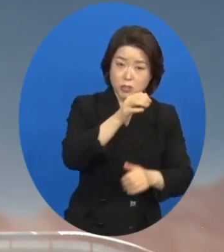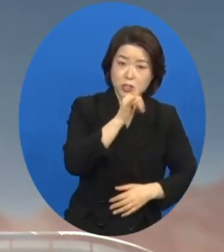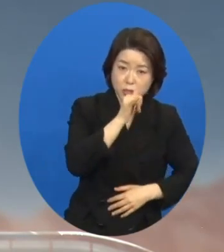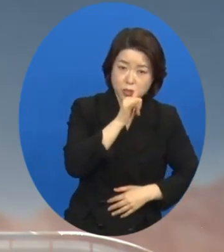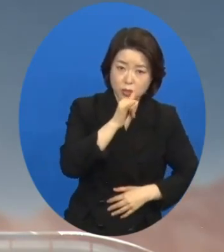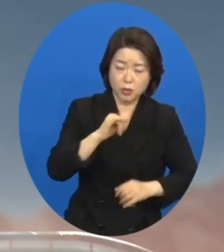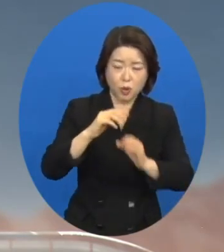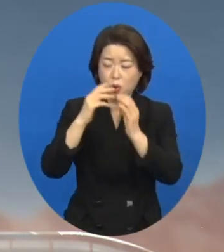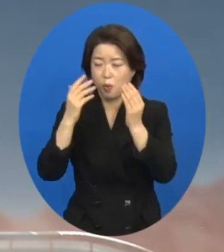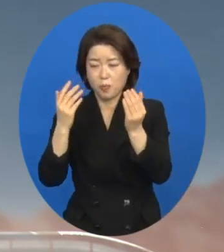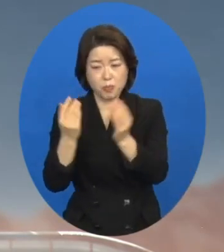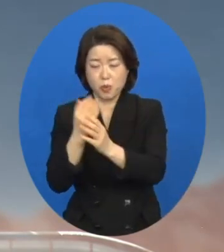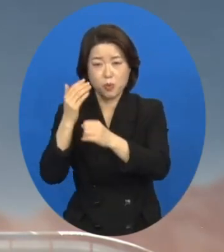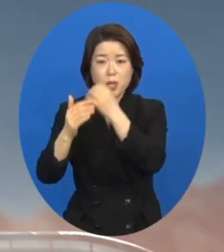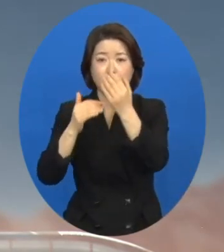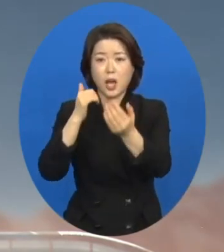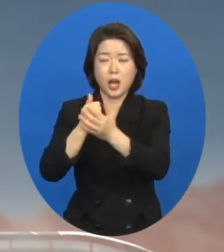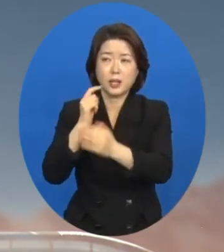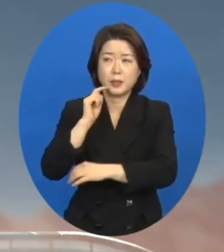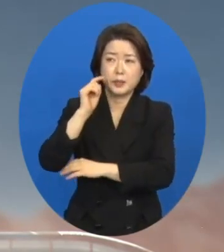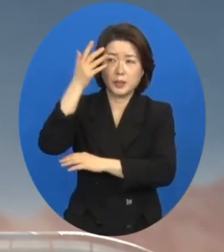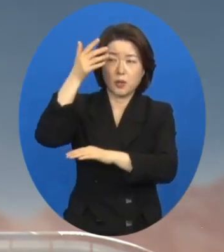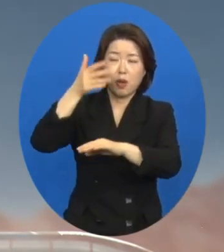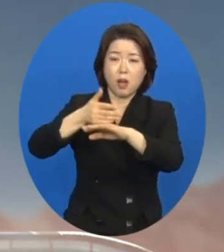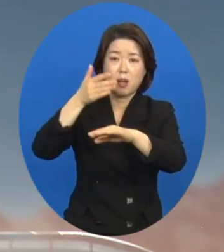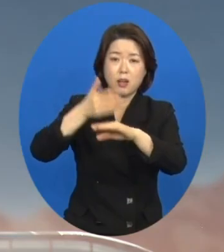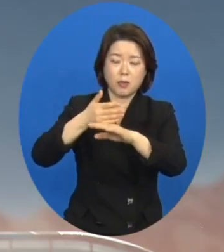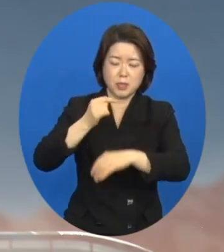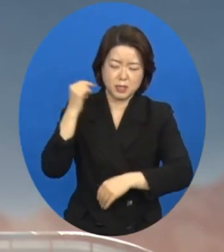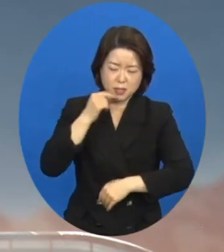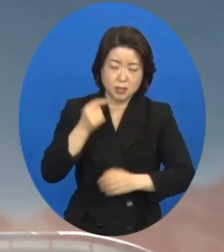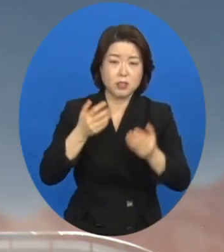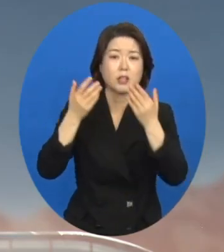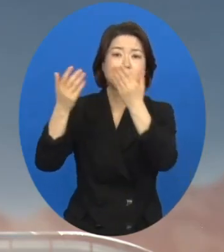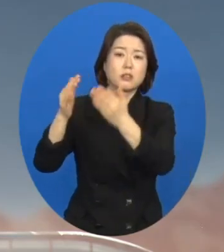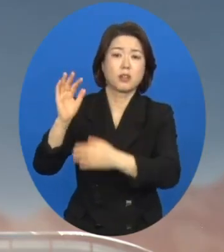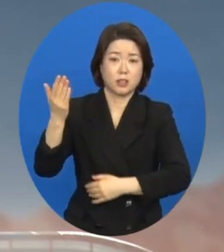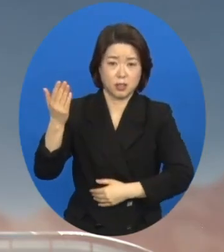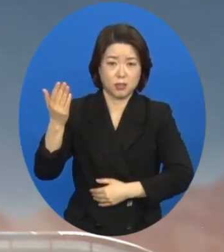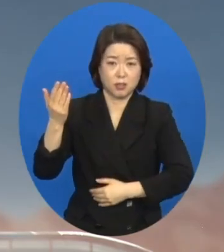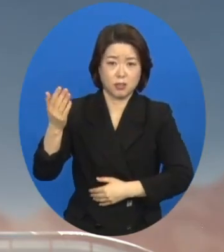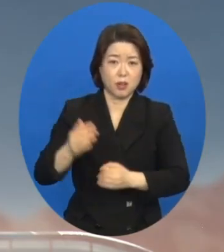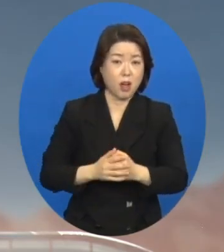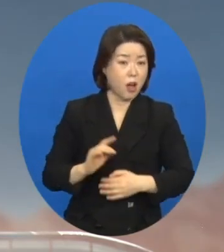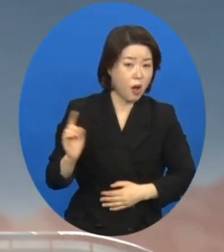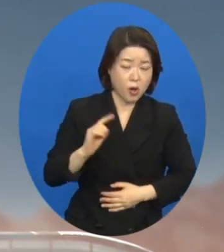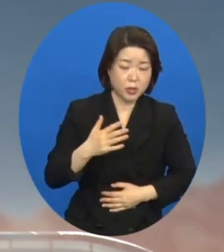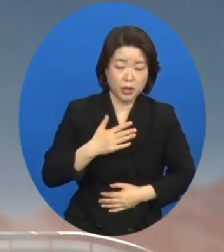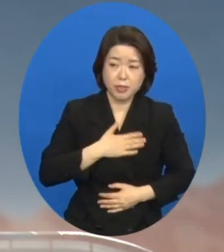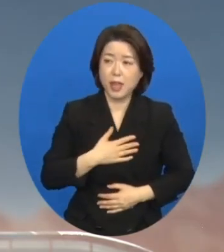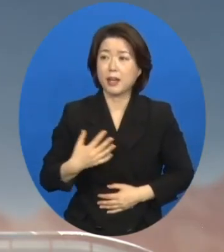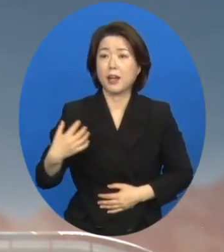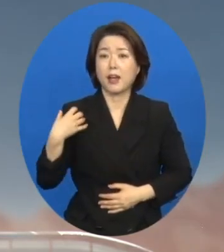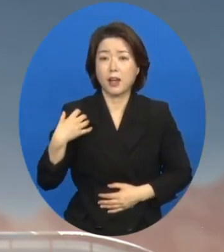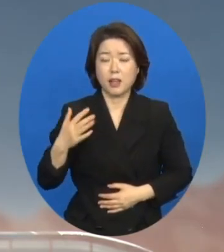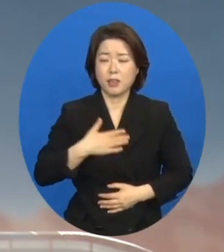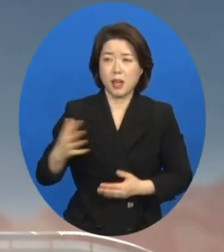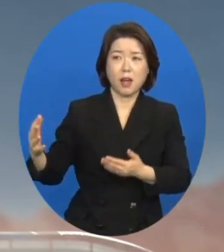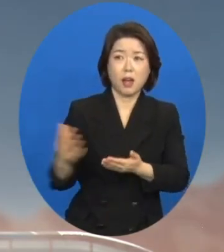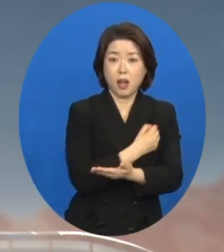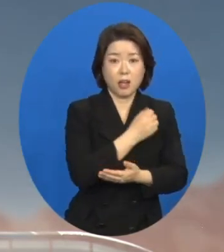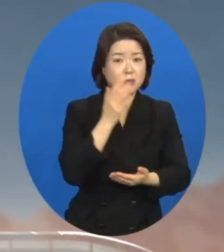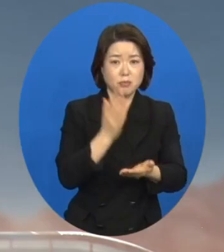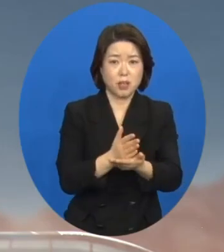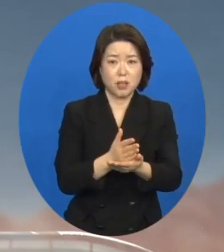하나님께 모든 영광과 감사를 철저하게 드리시길 바랍니다. 어떤 것도 내가 했다라고 가로채지 마세요.